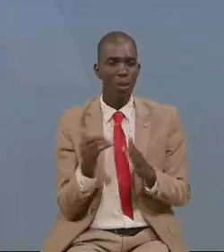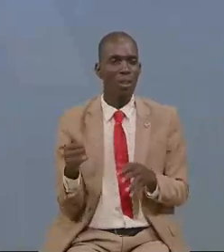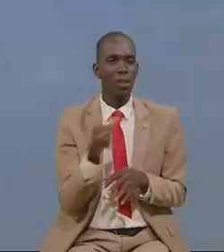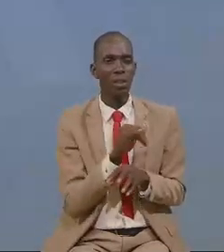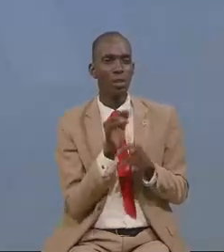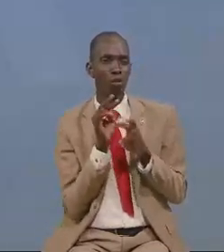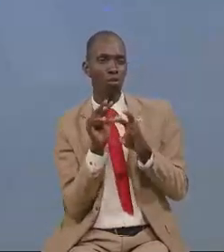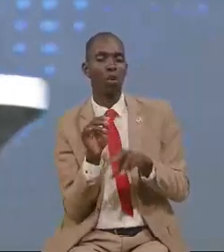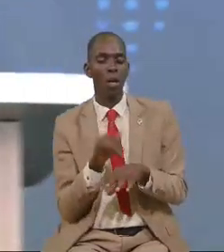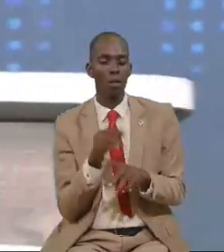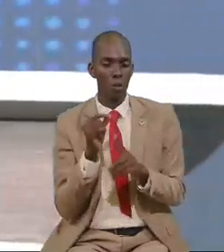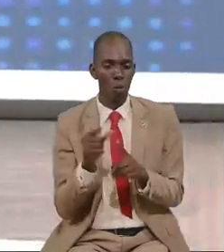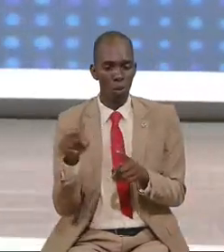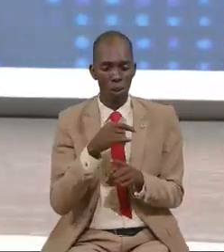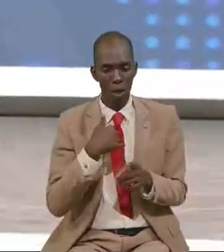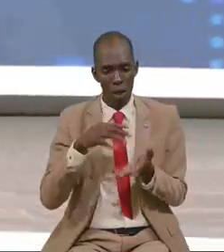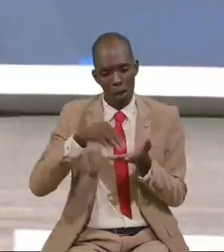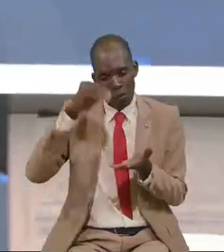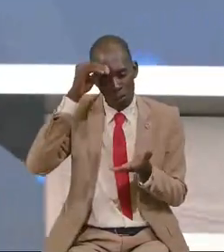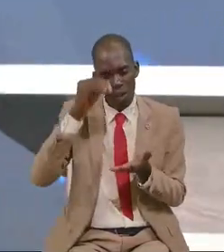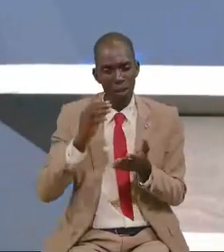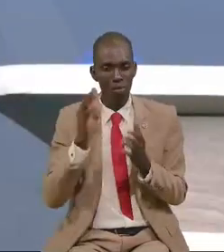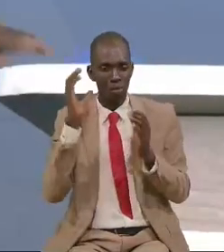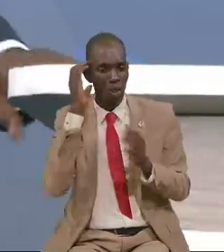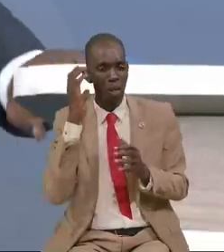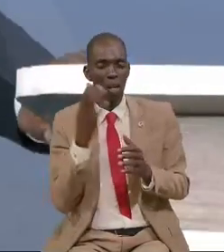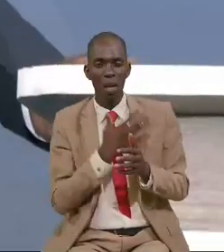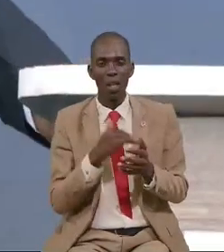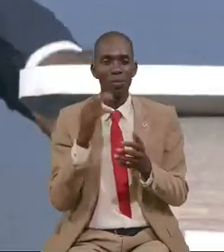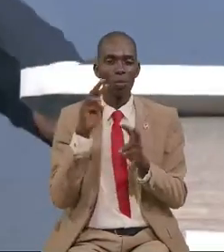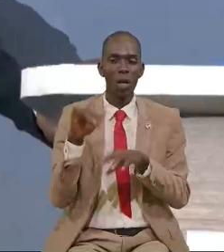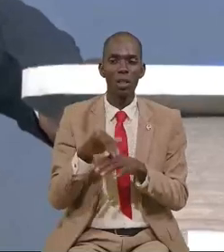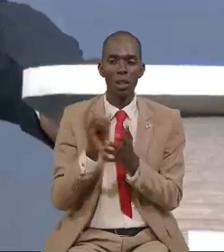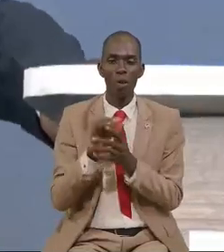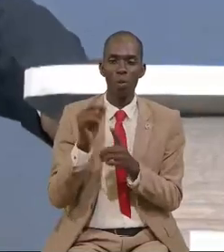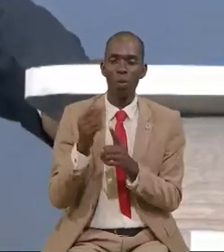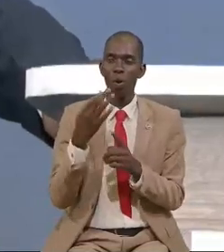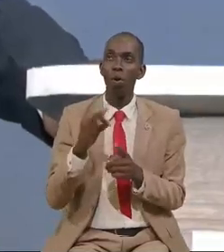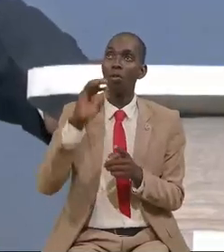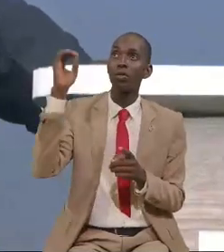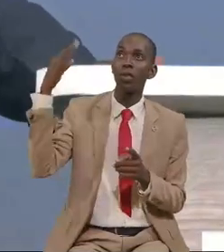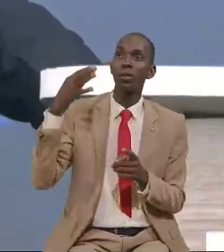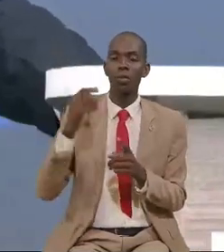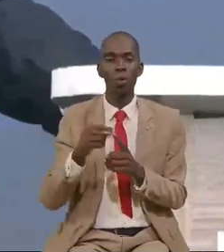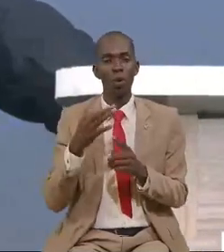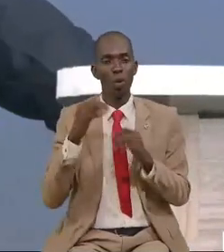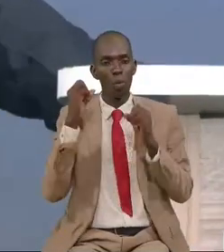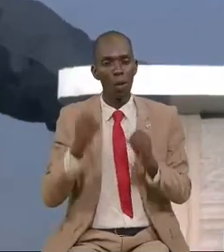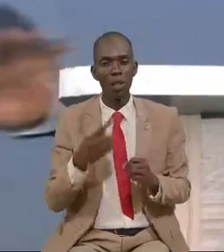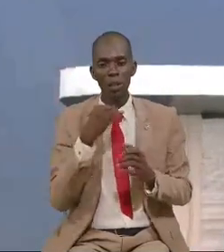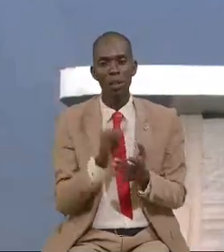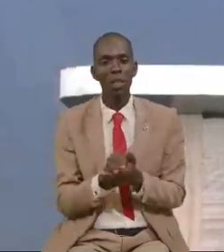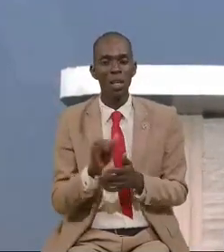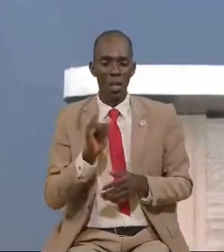ce qu'ils ont entendu. Ils regardent cette parole de grâce, cette parole de puissance. Et ils disent, j'en ai besoin. Je veux ça. Je